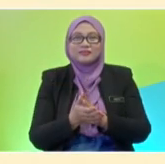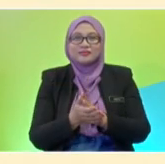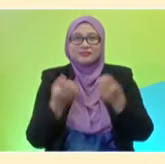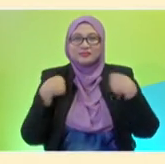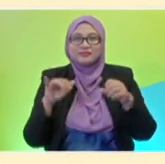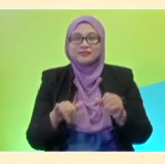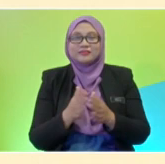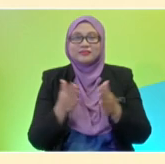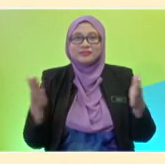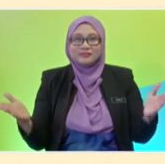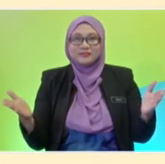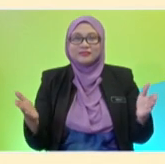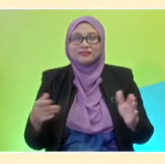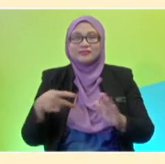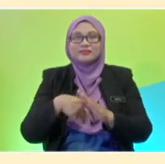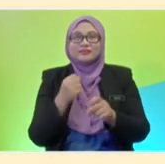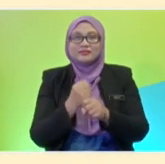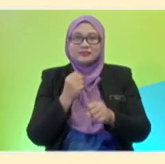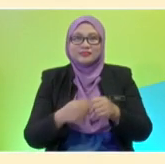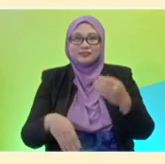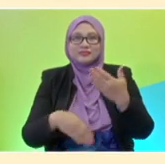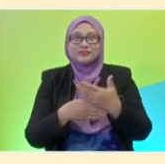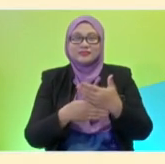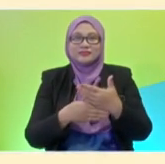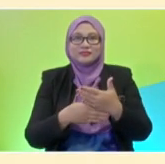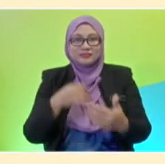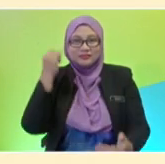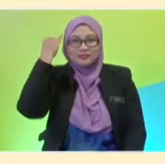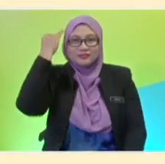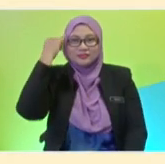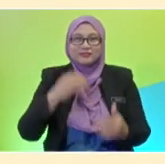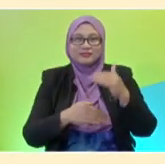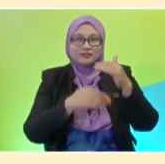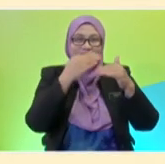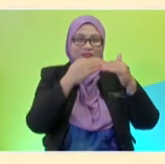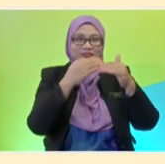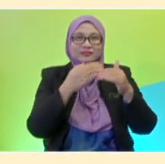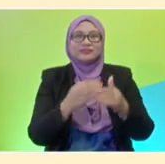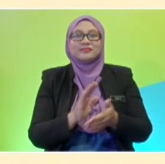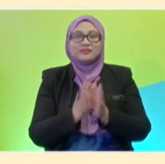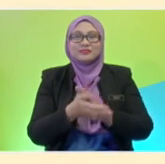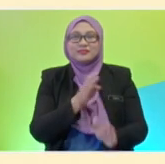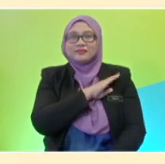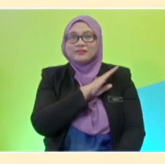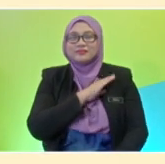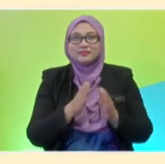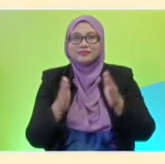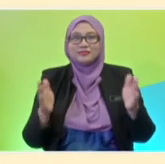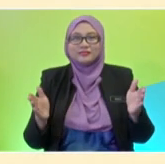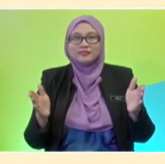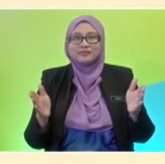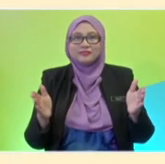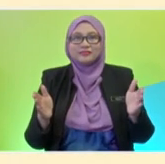kaki tangan jari kaki itu makin bertambah izhahan telah dinaik ke pangkat menjadi pengurus besar tanggung jawabnya semakin